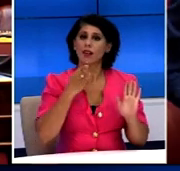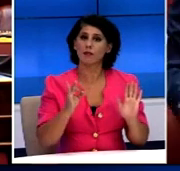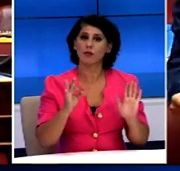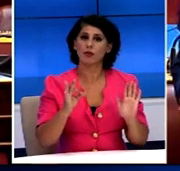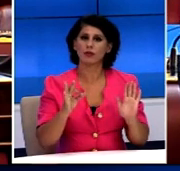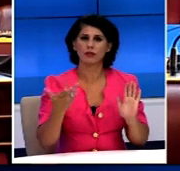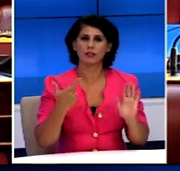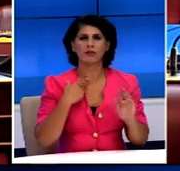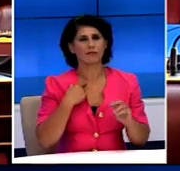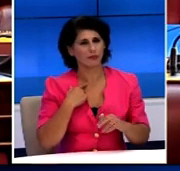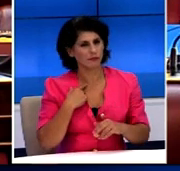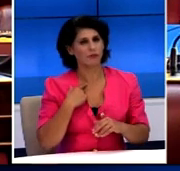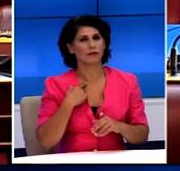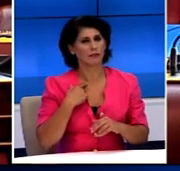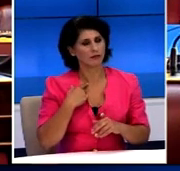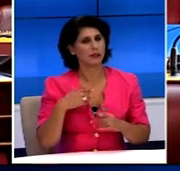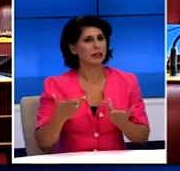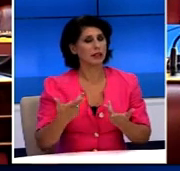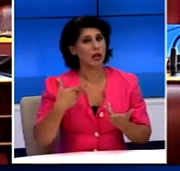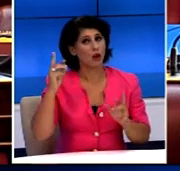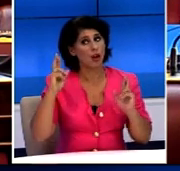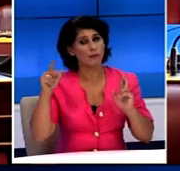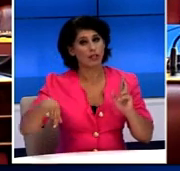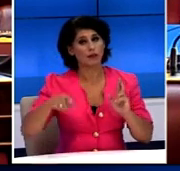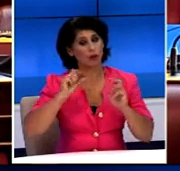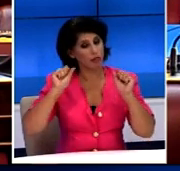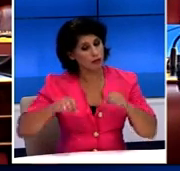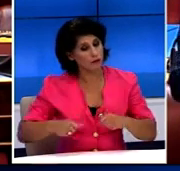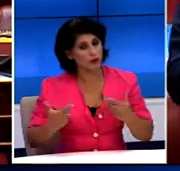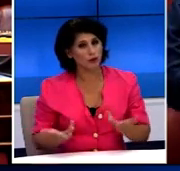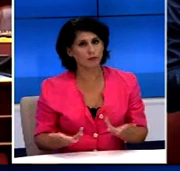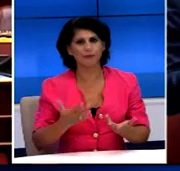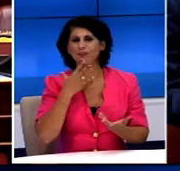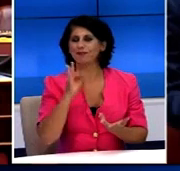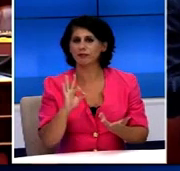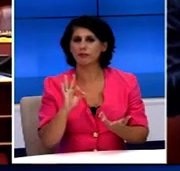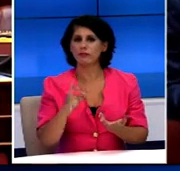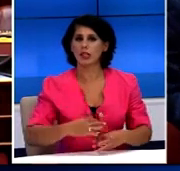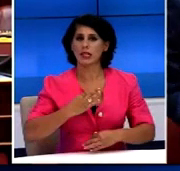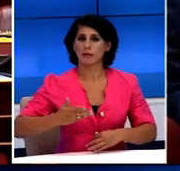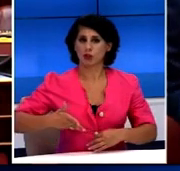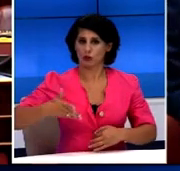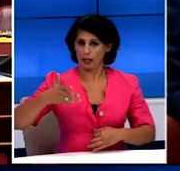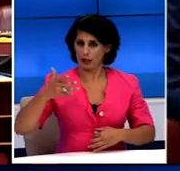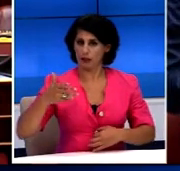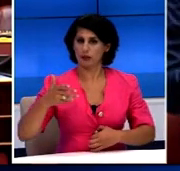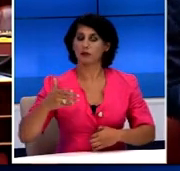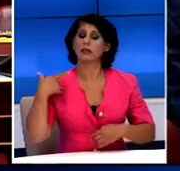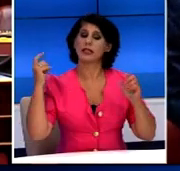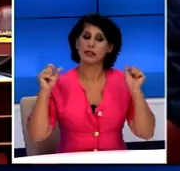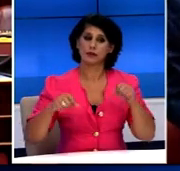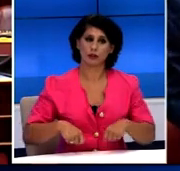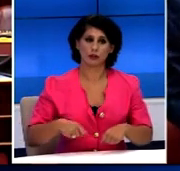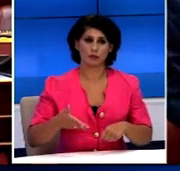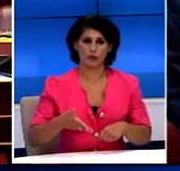γιατί κουνάει το κεφάλι, ελπίζω ότι σε αυτό τουλάχιστον θα συμφωνήσουμε. Άρα λοιπόν, κύριε Μητσοτάκη, να συμφωνήσουμε